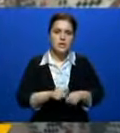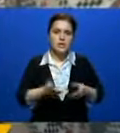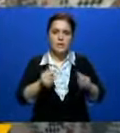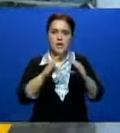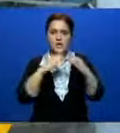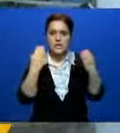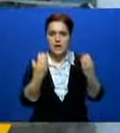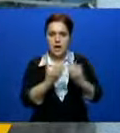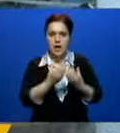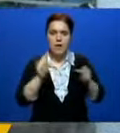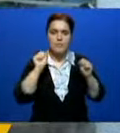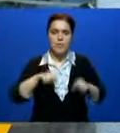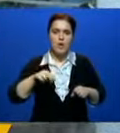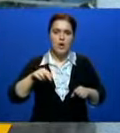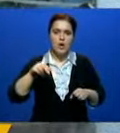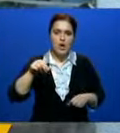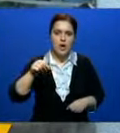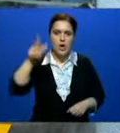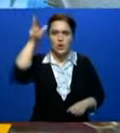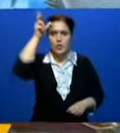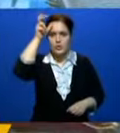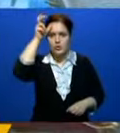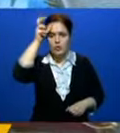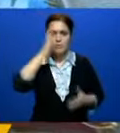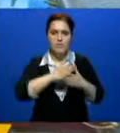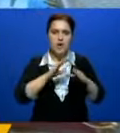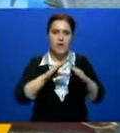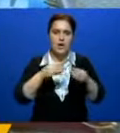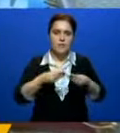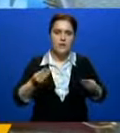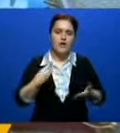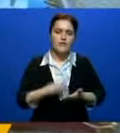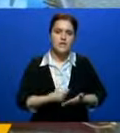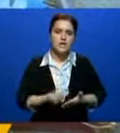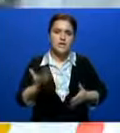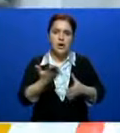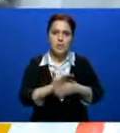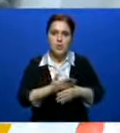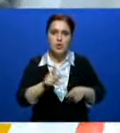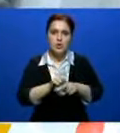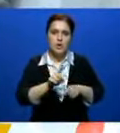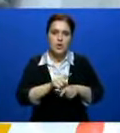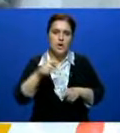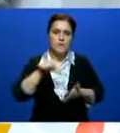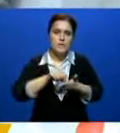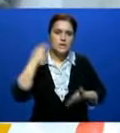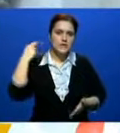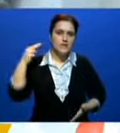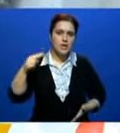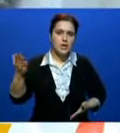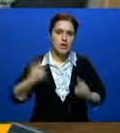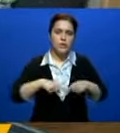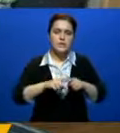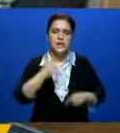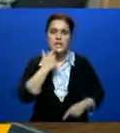приема. Здесь также принимают консервы, крупы, одноразовую посуду. Финансовую помощь пострадавшим оказали и представители актюбинского